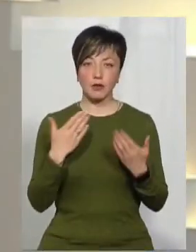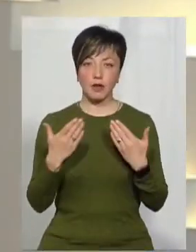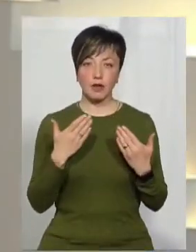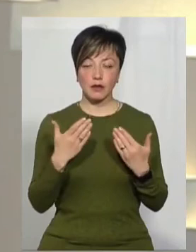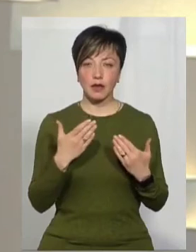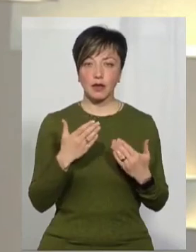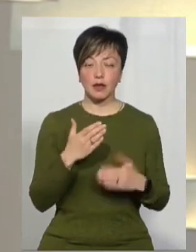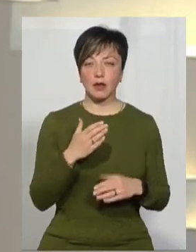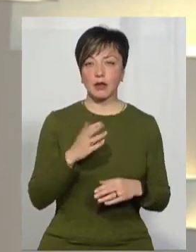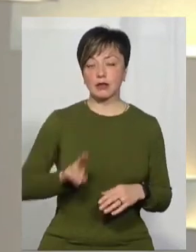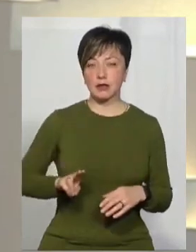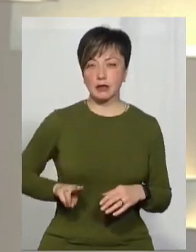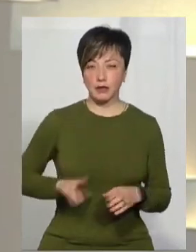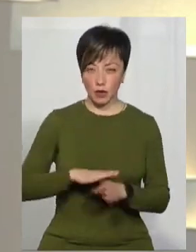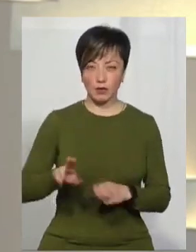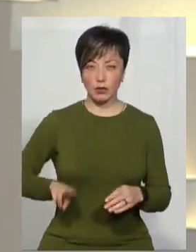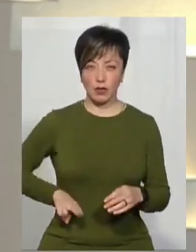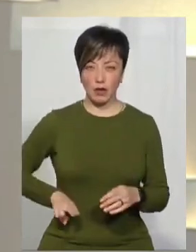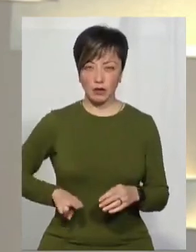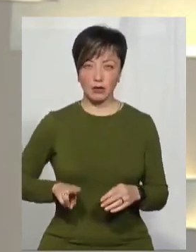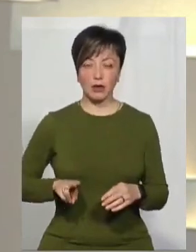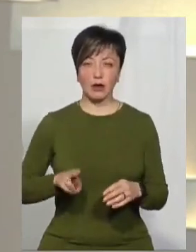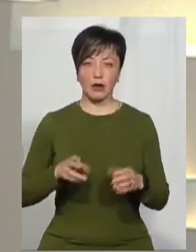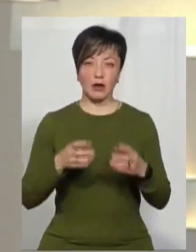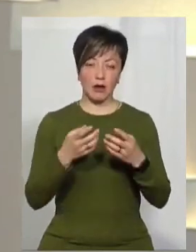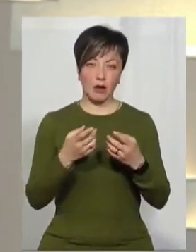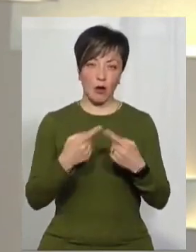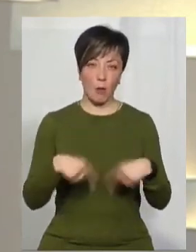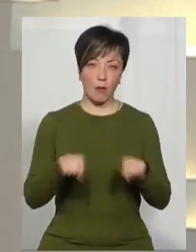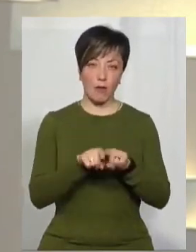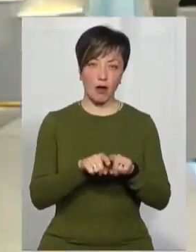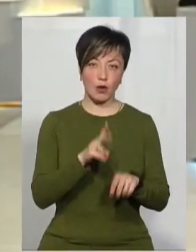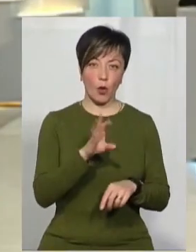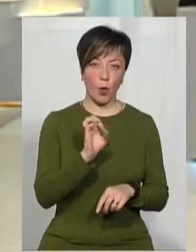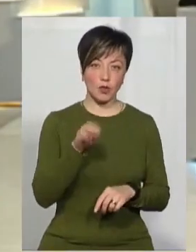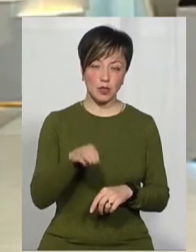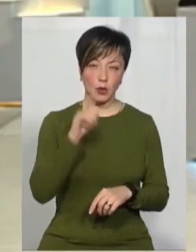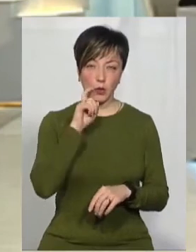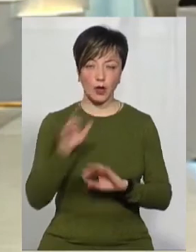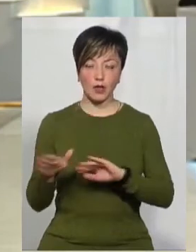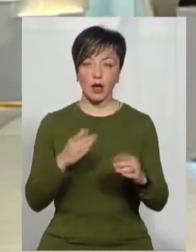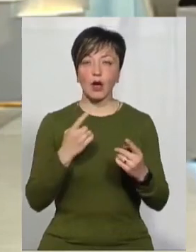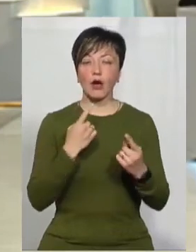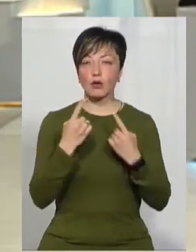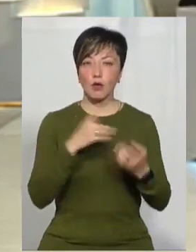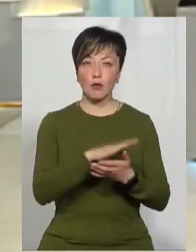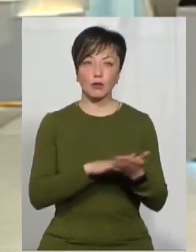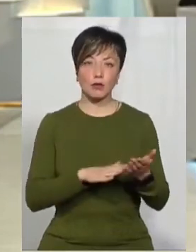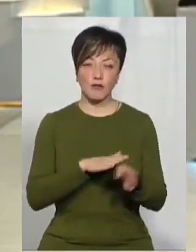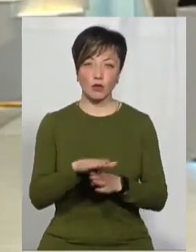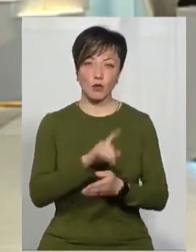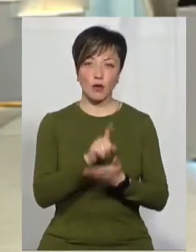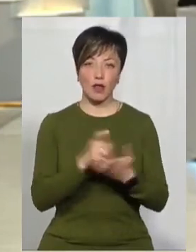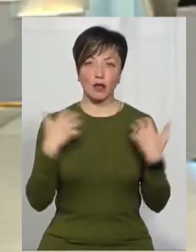із Святославом Абрамовим, це виконавчий директор Кост Юкрейн. А продовжуємо розмову у студії з виконуючим обов'язки начальника